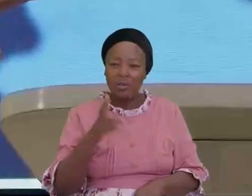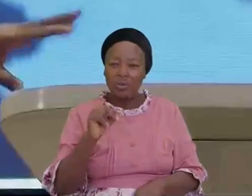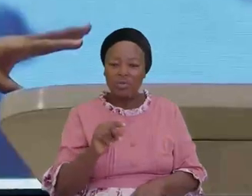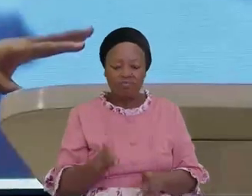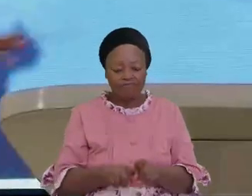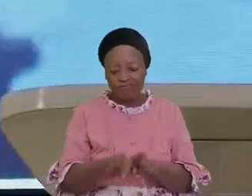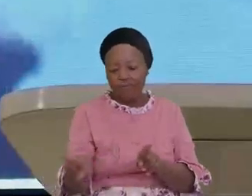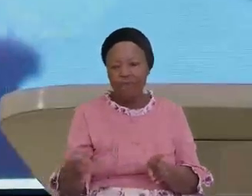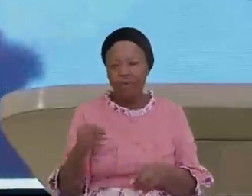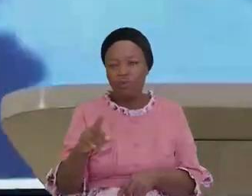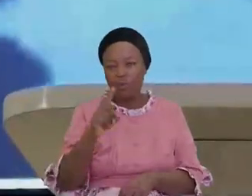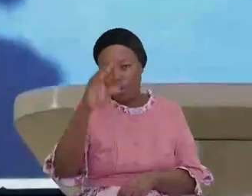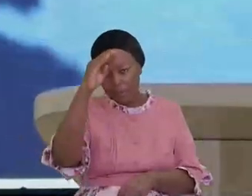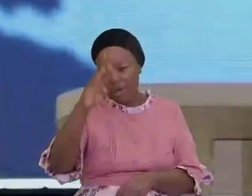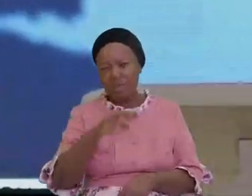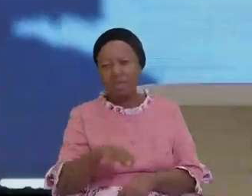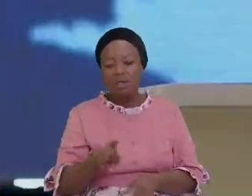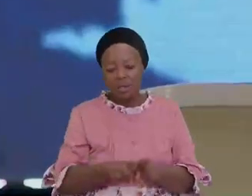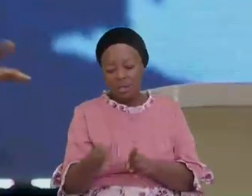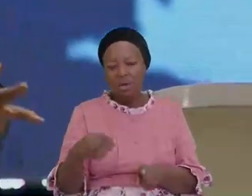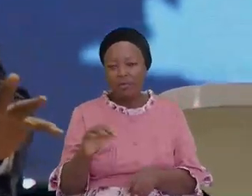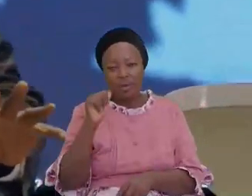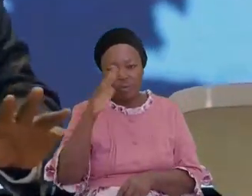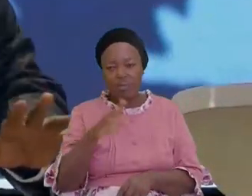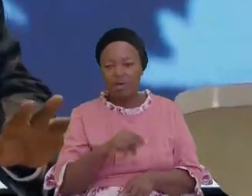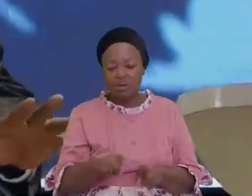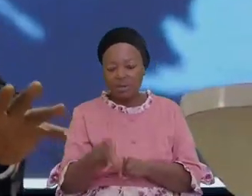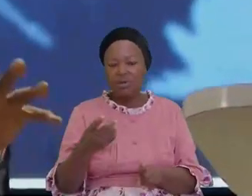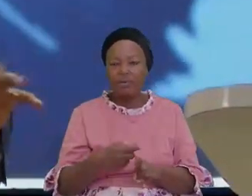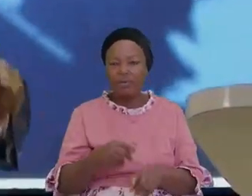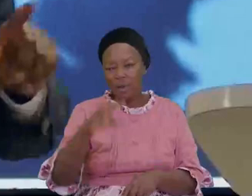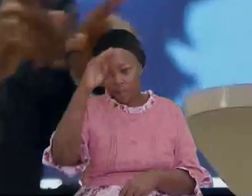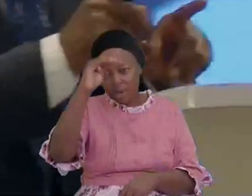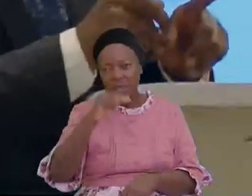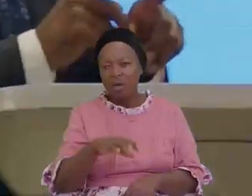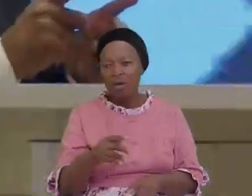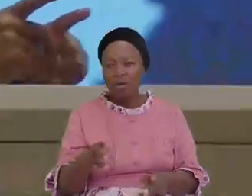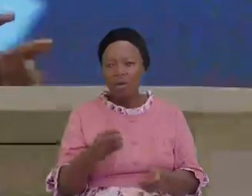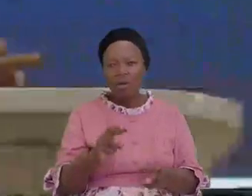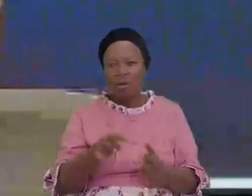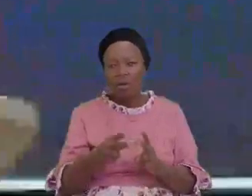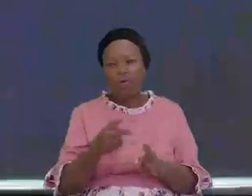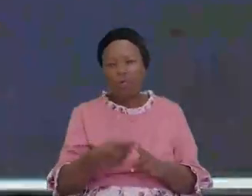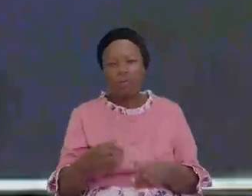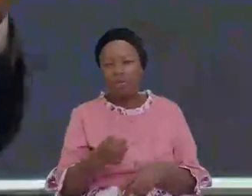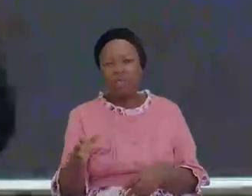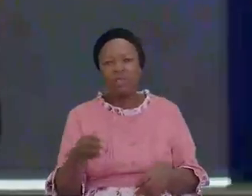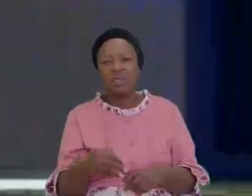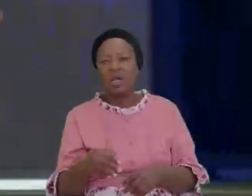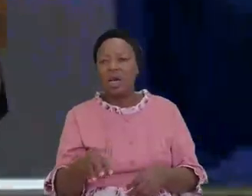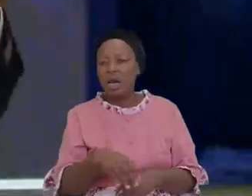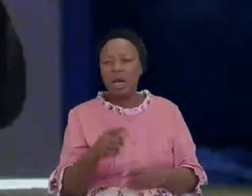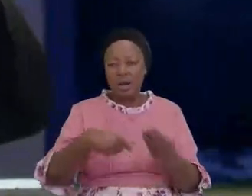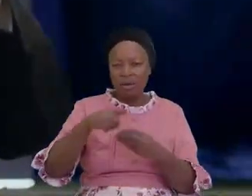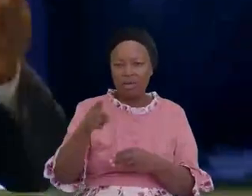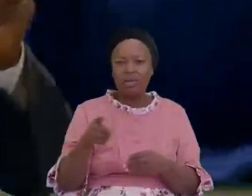Et il n'y a pas de distraction d'un homme, il n'y a pas de distraction d'une femme, il n'y a pas de distraction sur quoi que ce soit autour de toi.